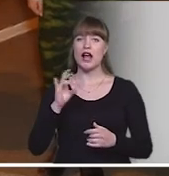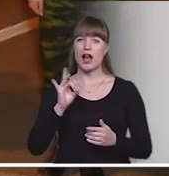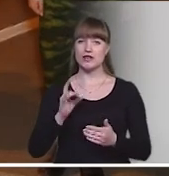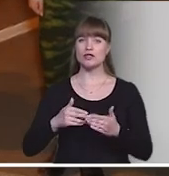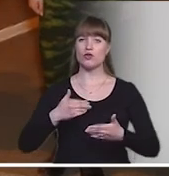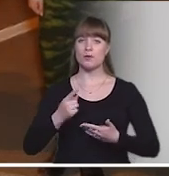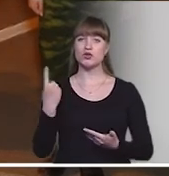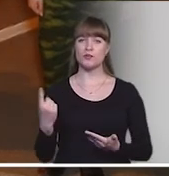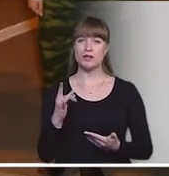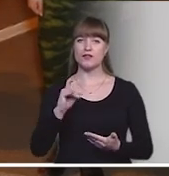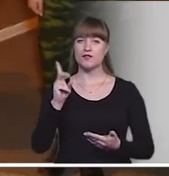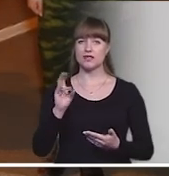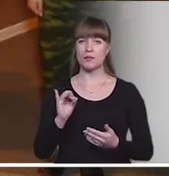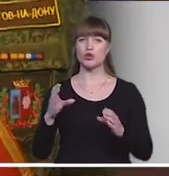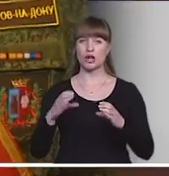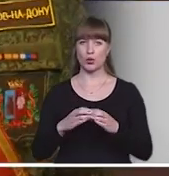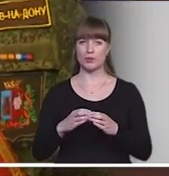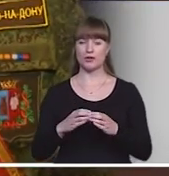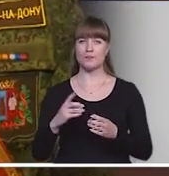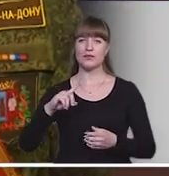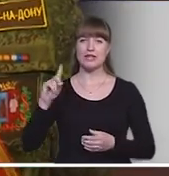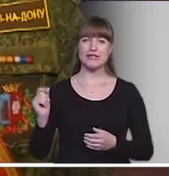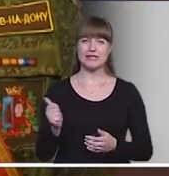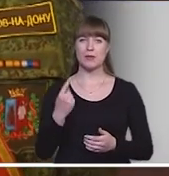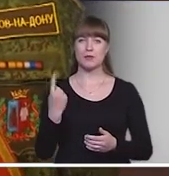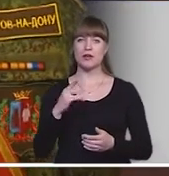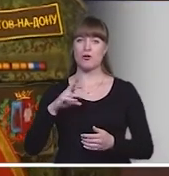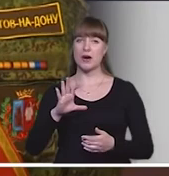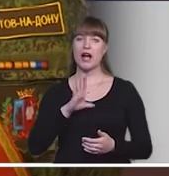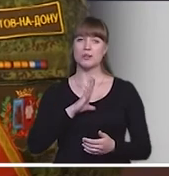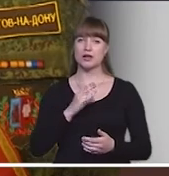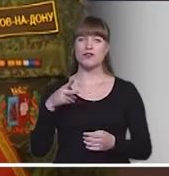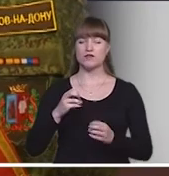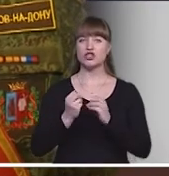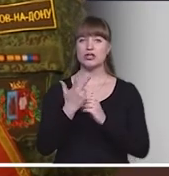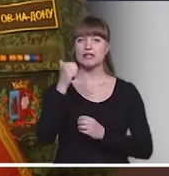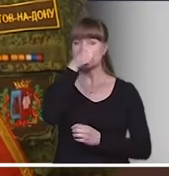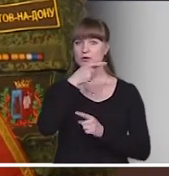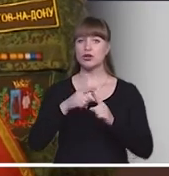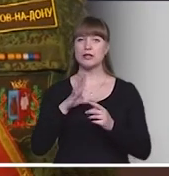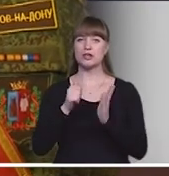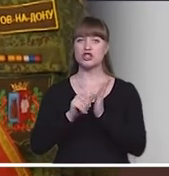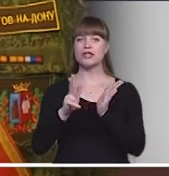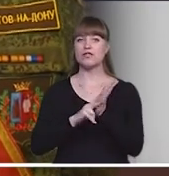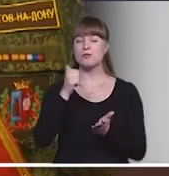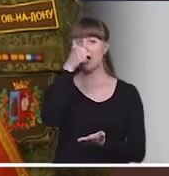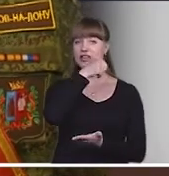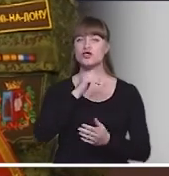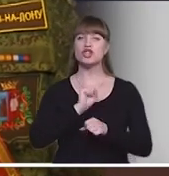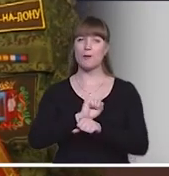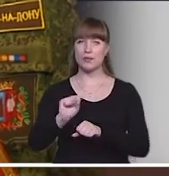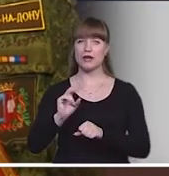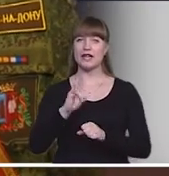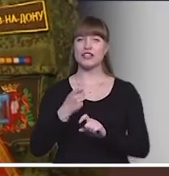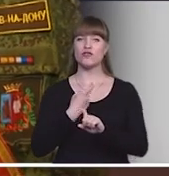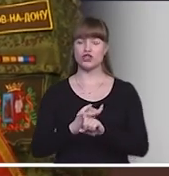Ростове пойдет впервые в знаменной группе. Самый первый парад был в 2013 году, это была 68-я годовщина победы